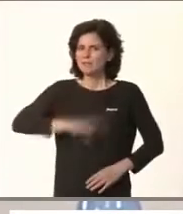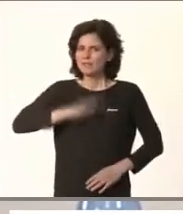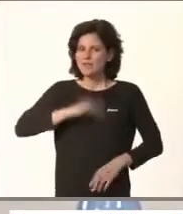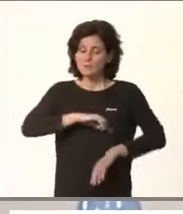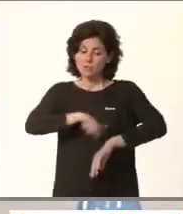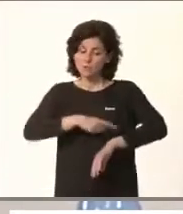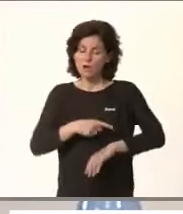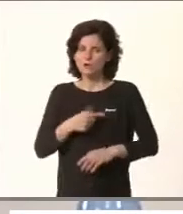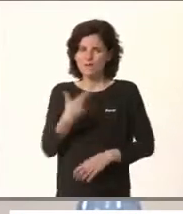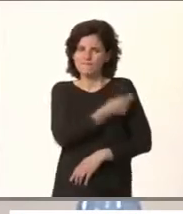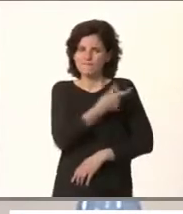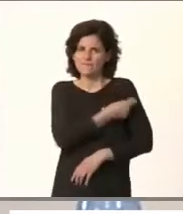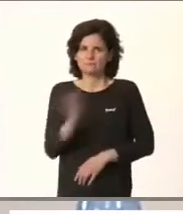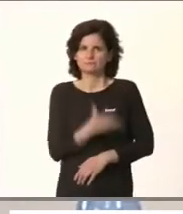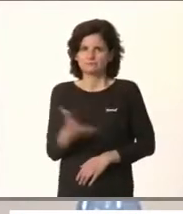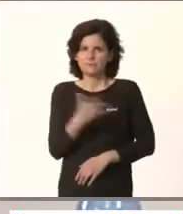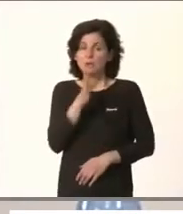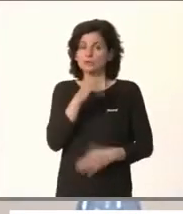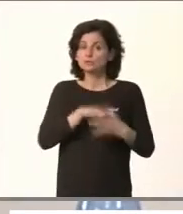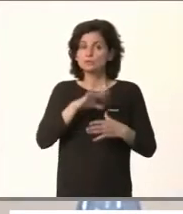alhora, però això s'ha acabat en dos dies.